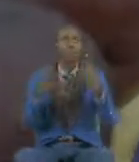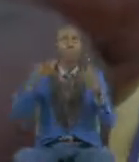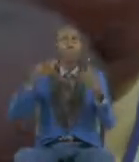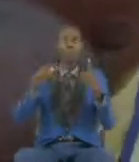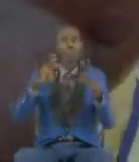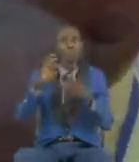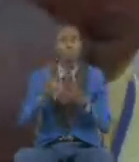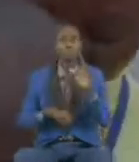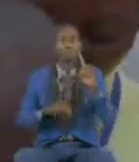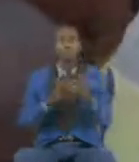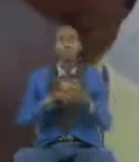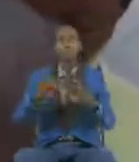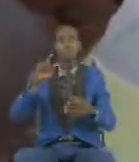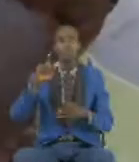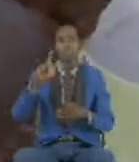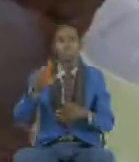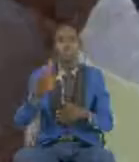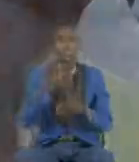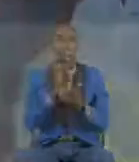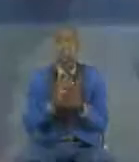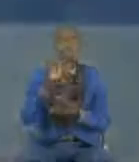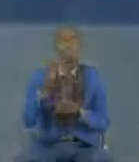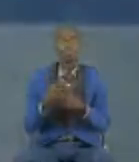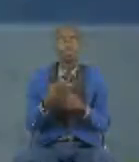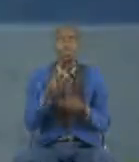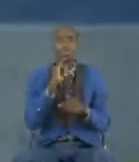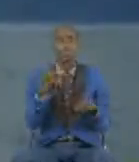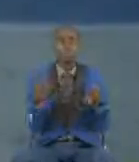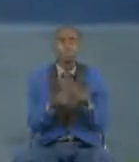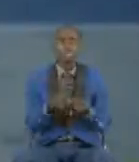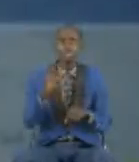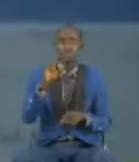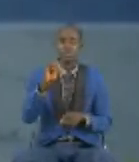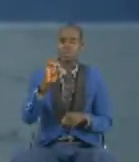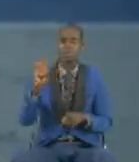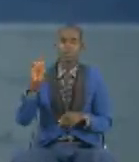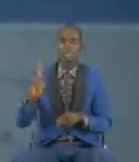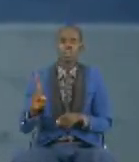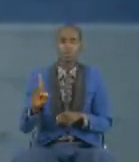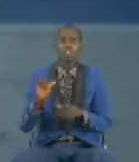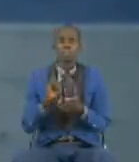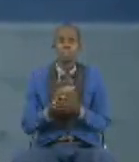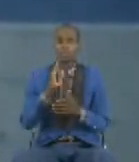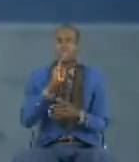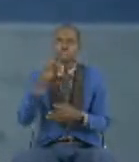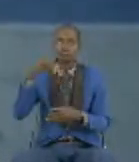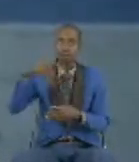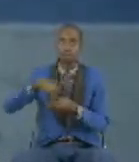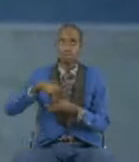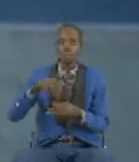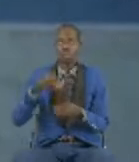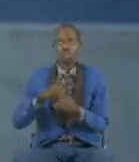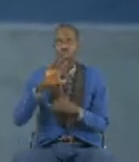1 Pierre 1, 23 dit que la parole est comme la semence. Et cette semence est semée dans ton